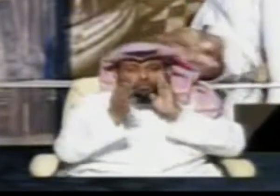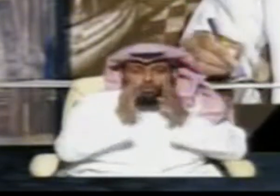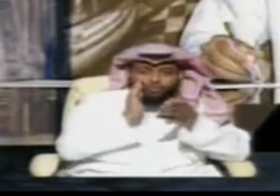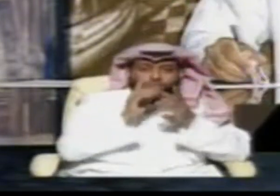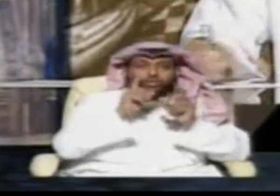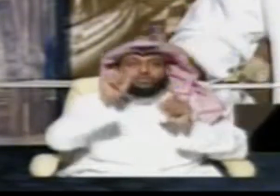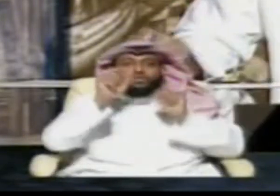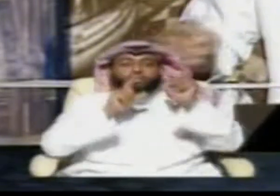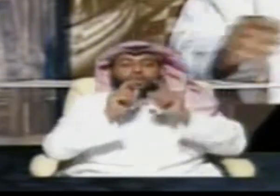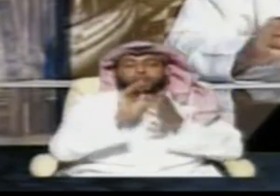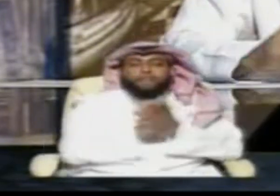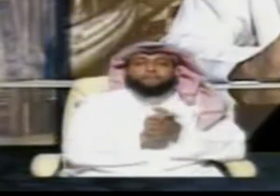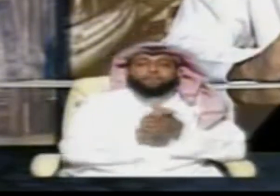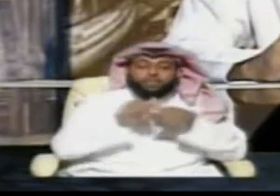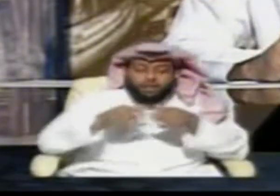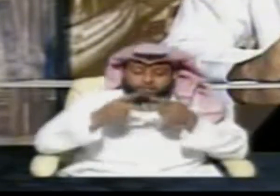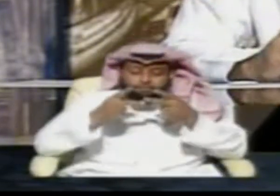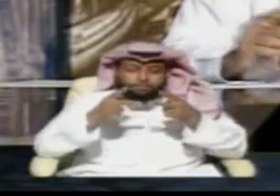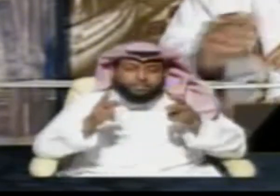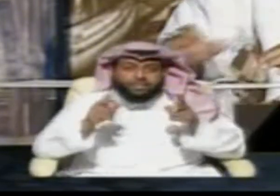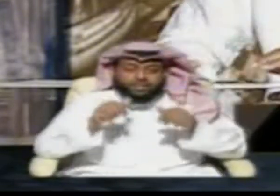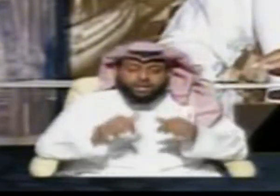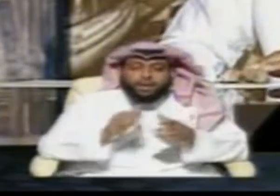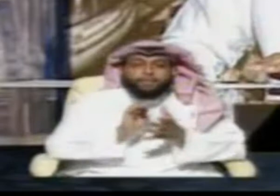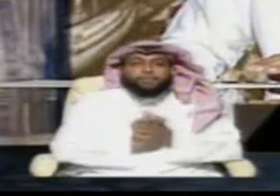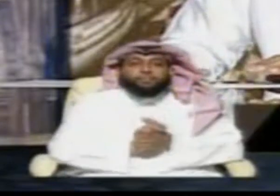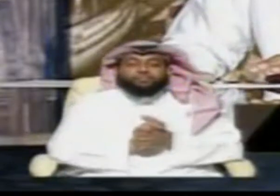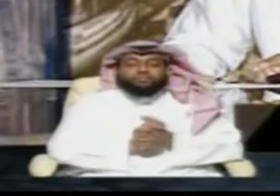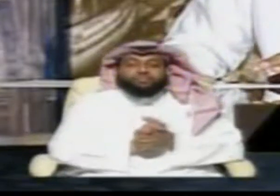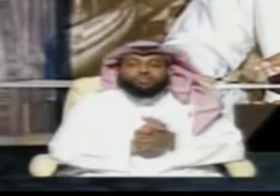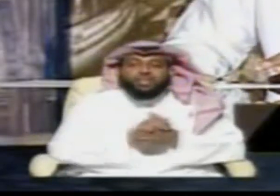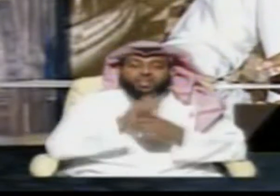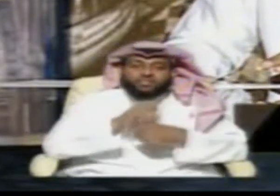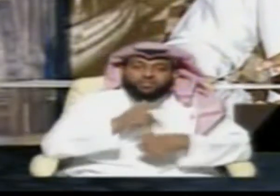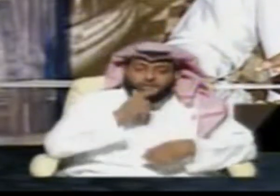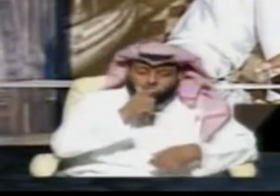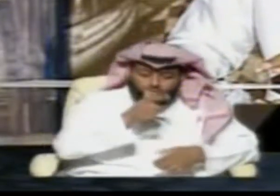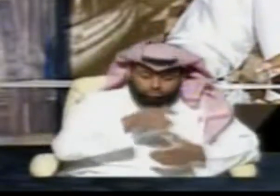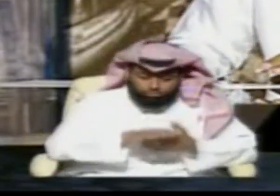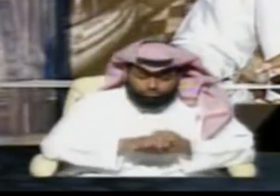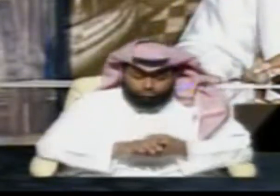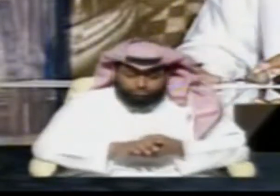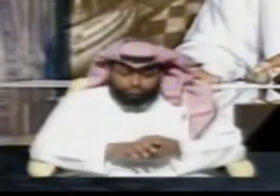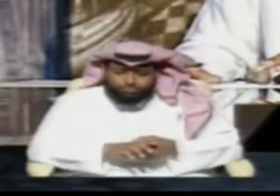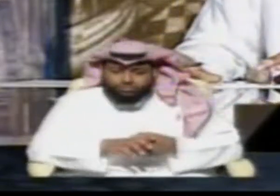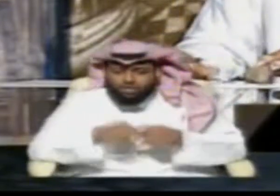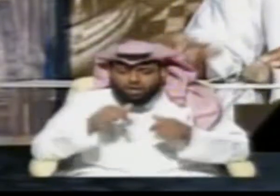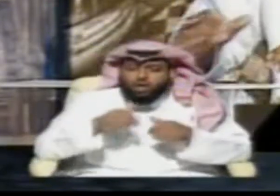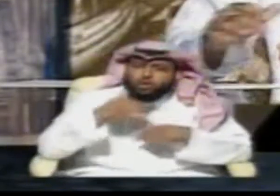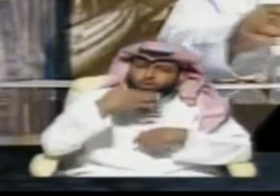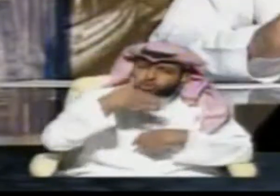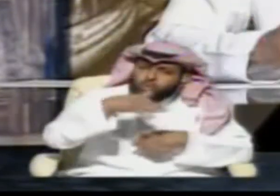الجواب الكافي. على بركة الله تعالى أبدأ هذه الحلقة فضيلة الشيخ. ما زال